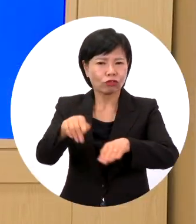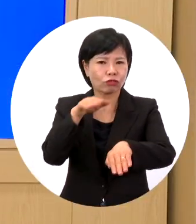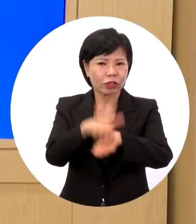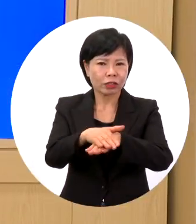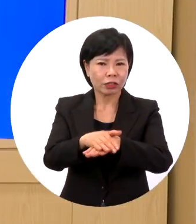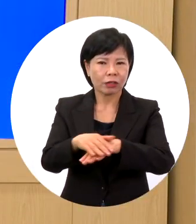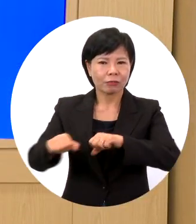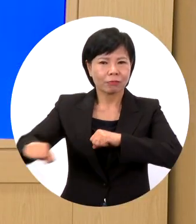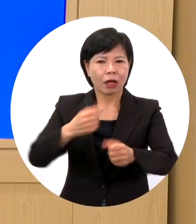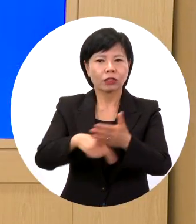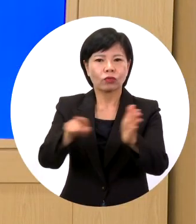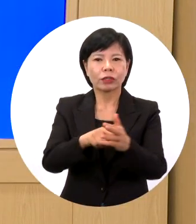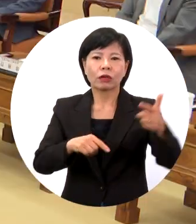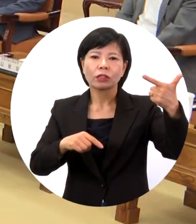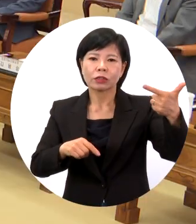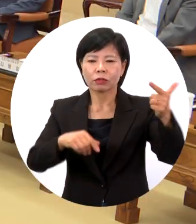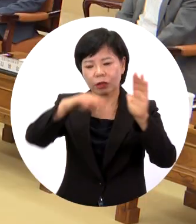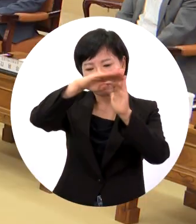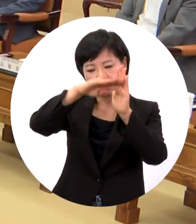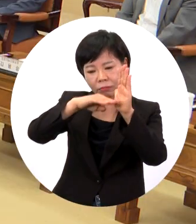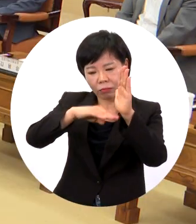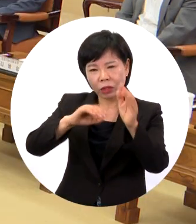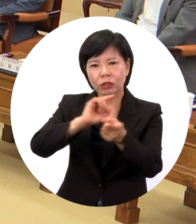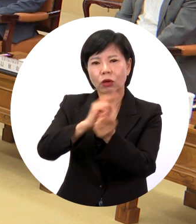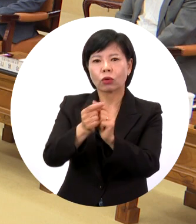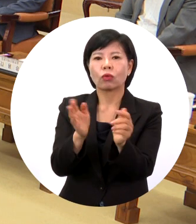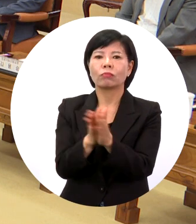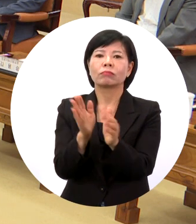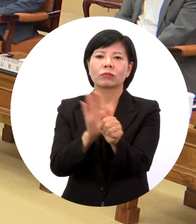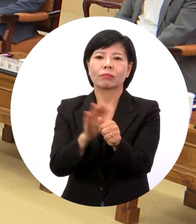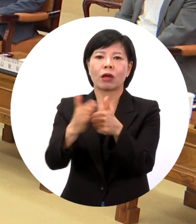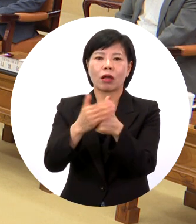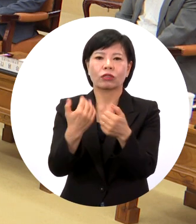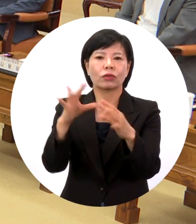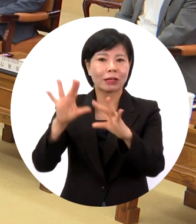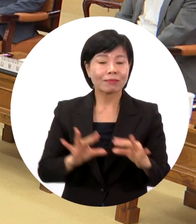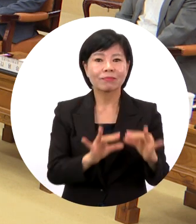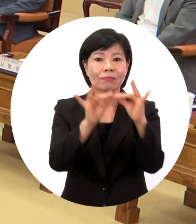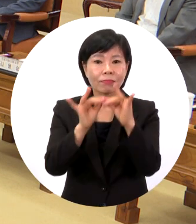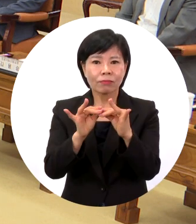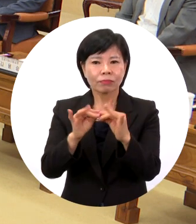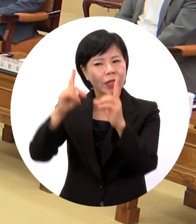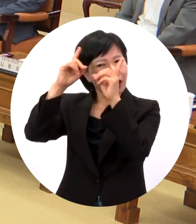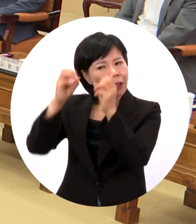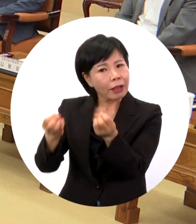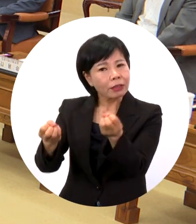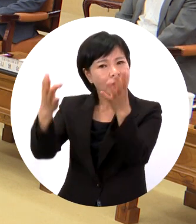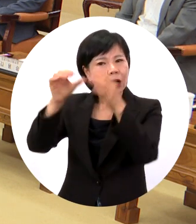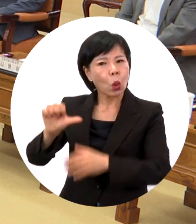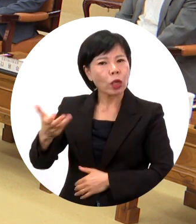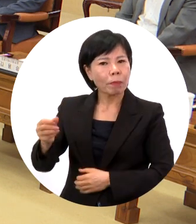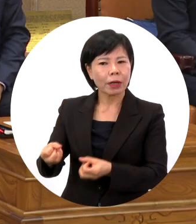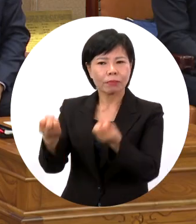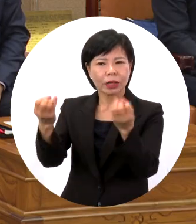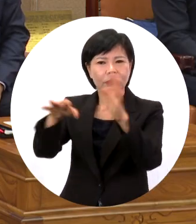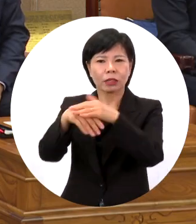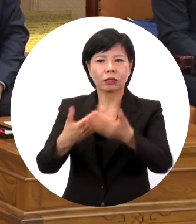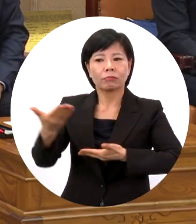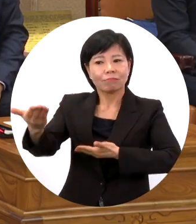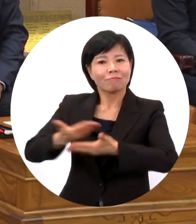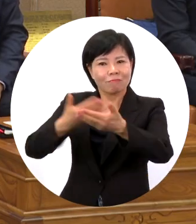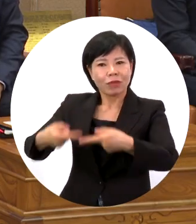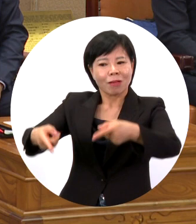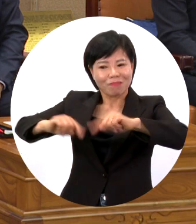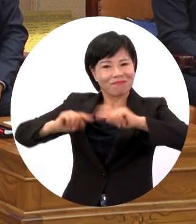역할을 수행하기 위한 6개 주요 과제에 상호 협력하기로 합의했는데요. 4.3 추념 행사와 5.18 기념 행사에 상호